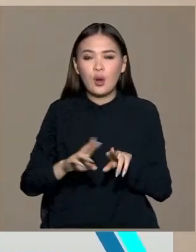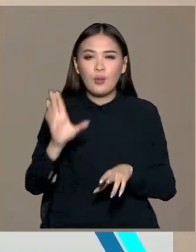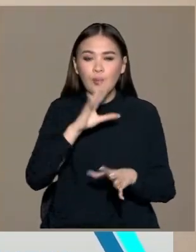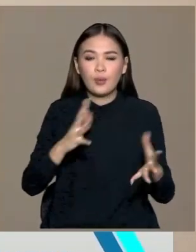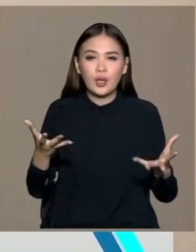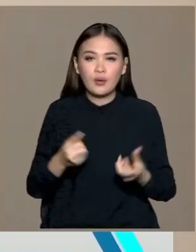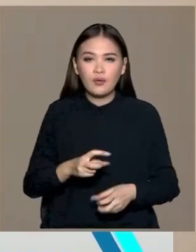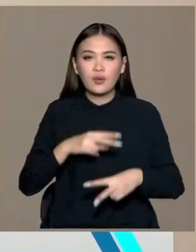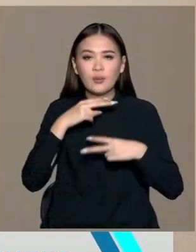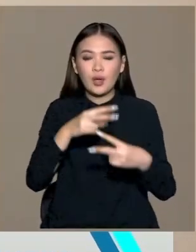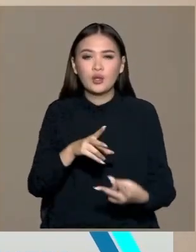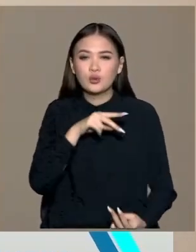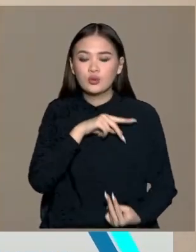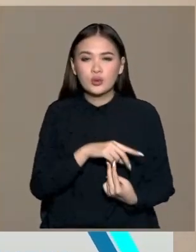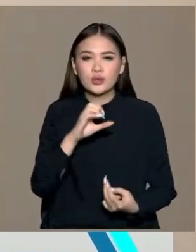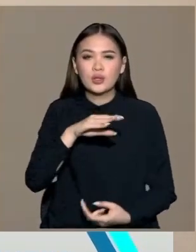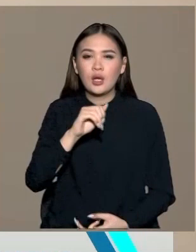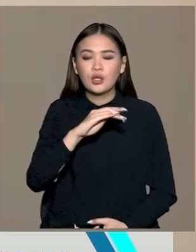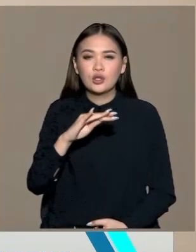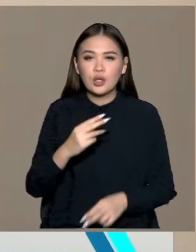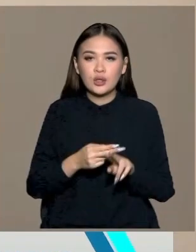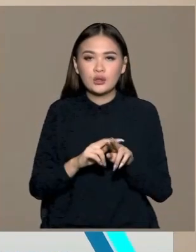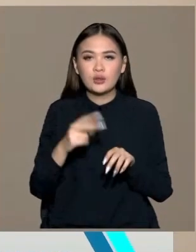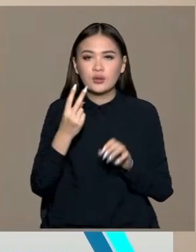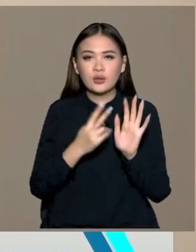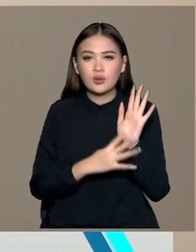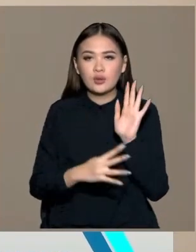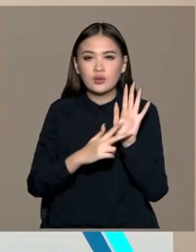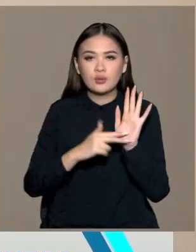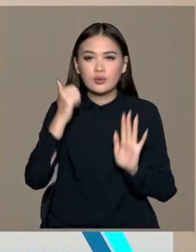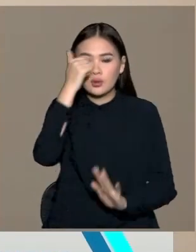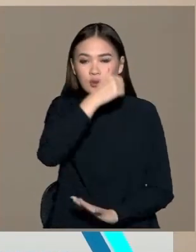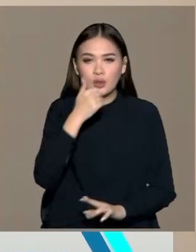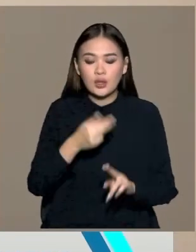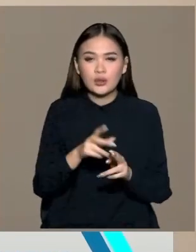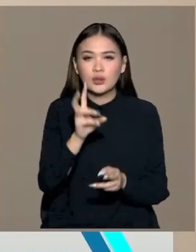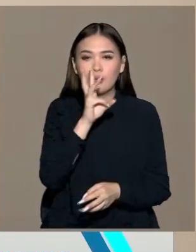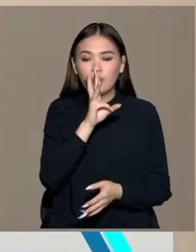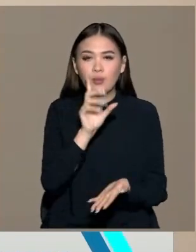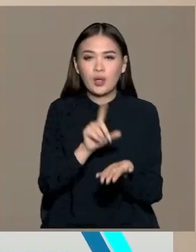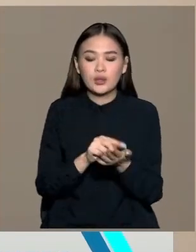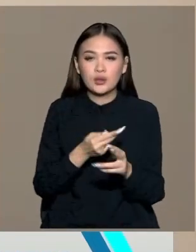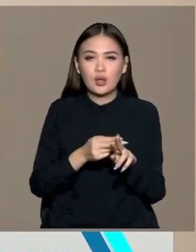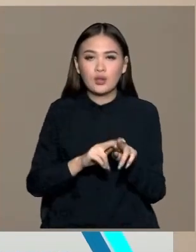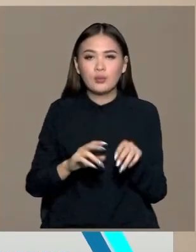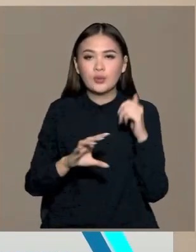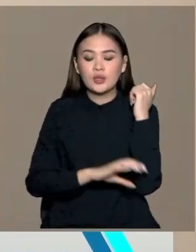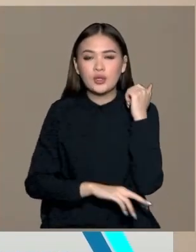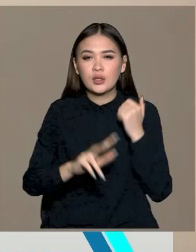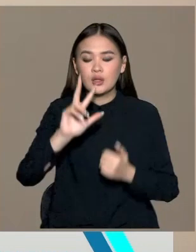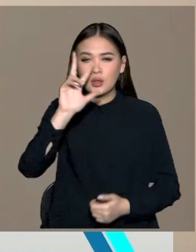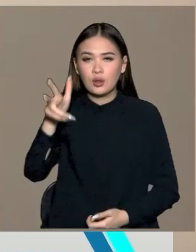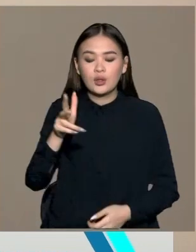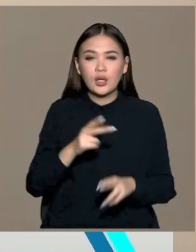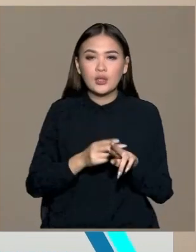трудовой стаж на 1 января 98 года и заработная плата за последние три года как раз таки